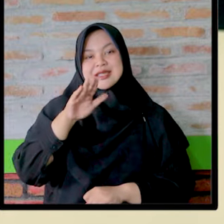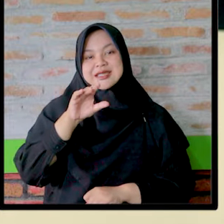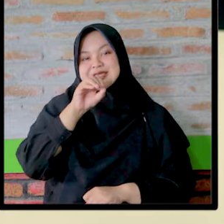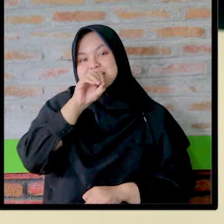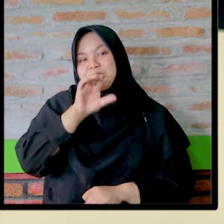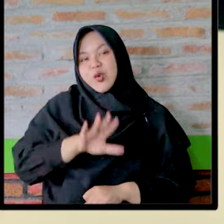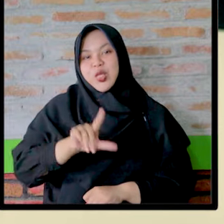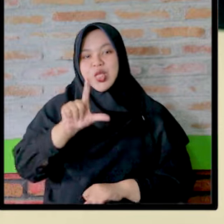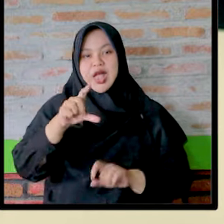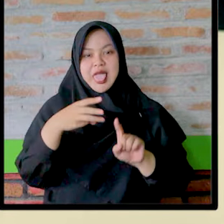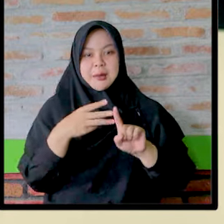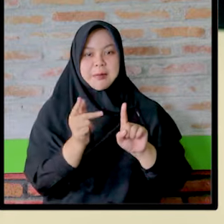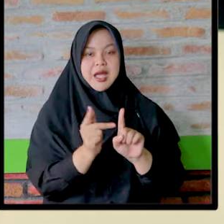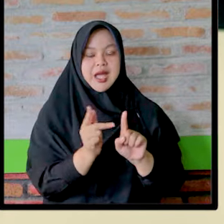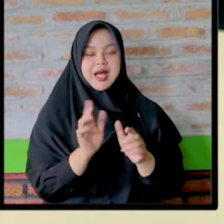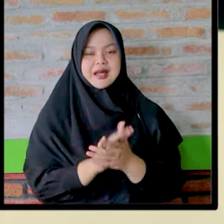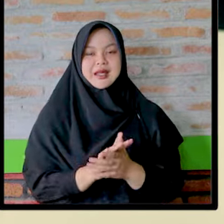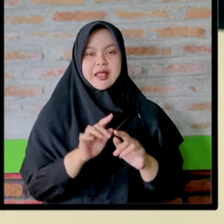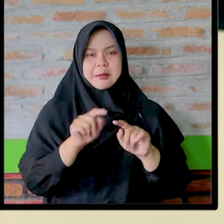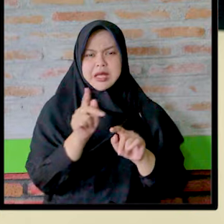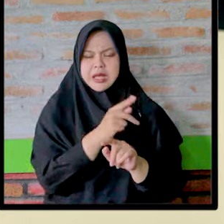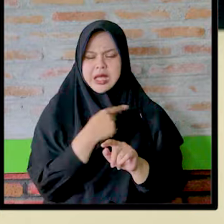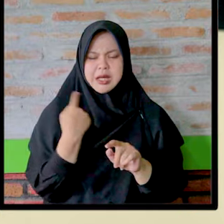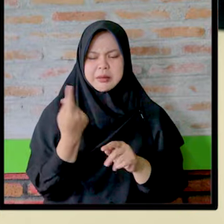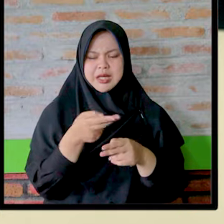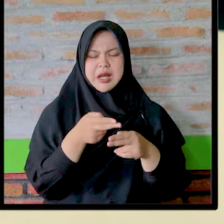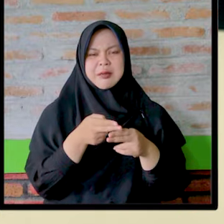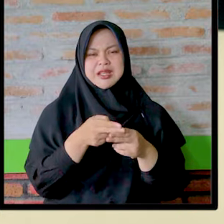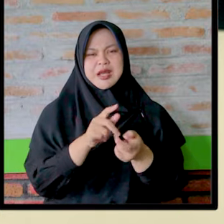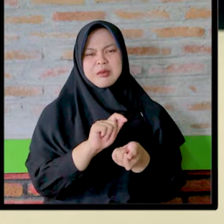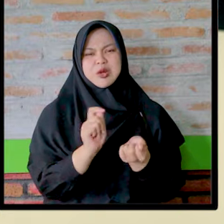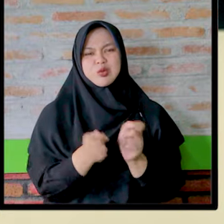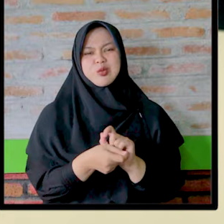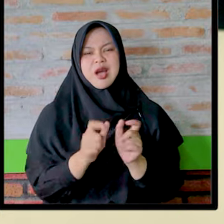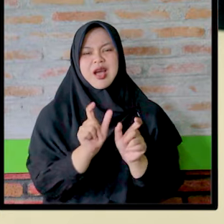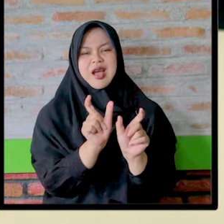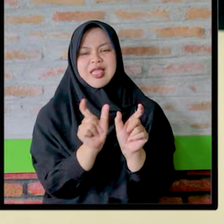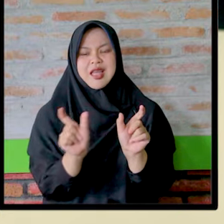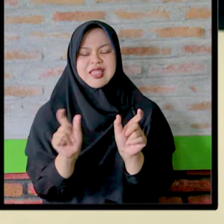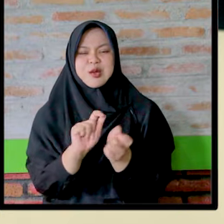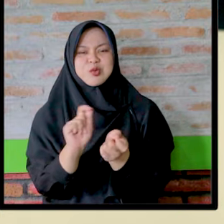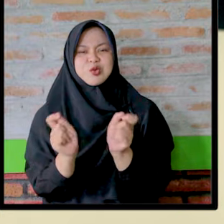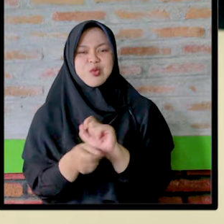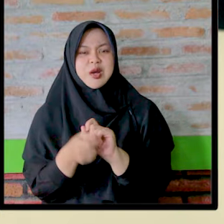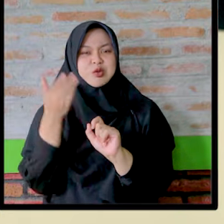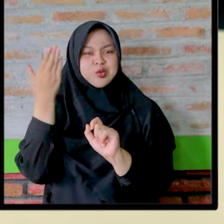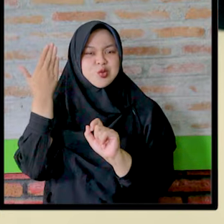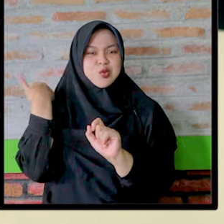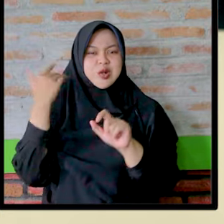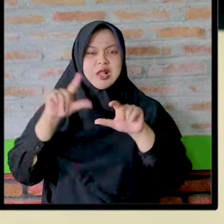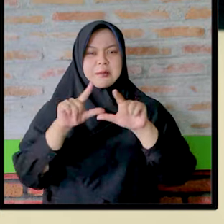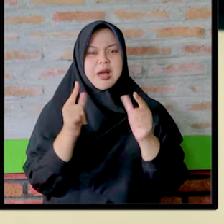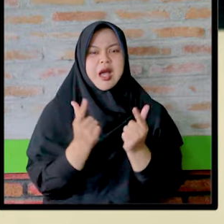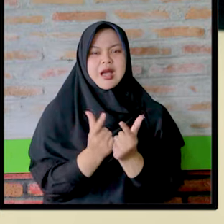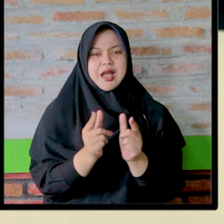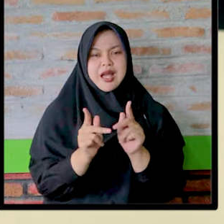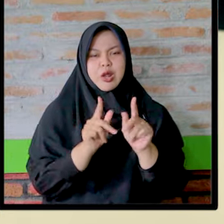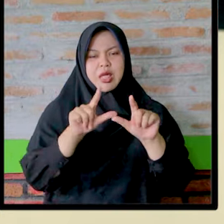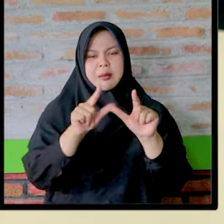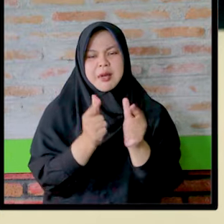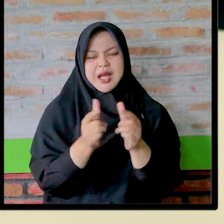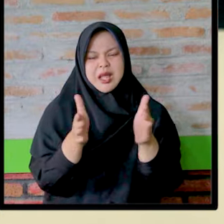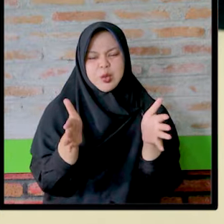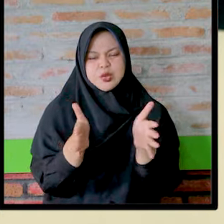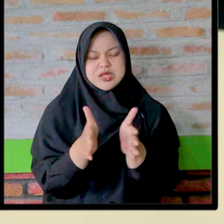ini namanya ee berubah nomenklaturnya kami dulu lembaga kalau lembaga itu kan kecil hanya di